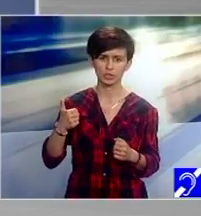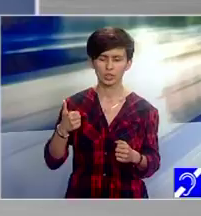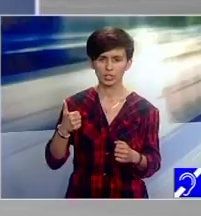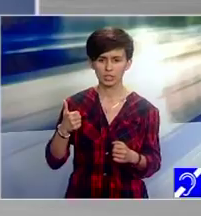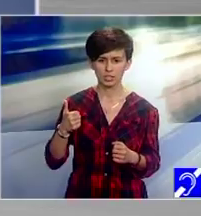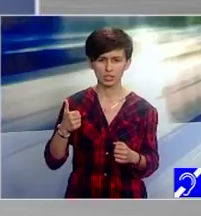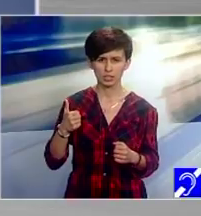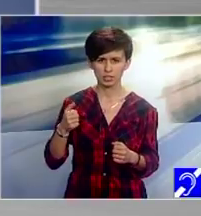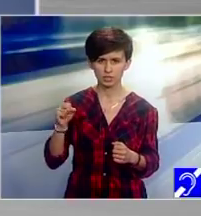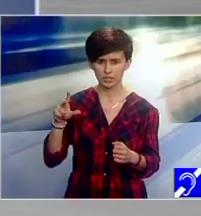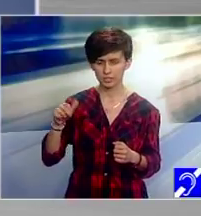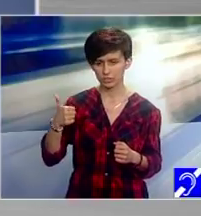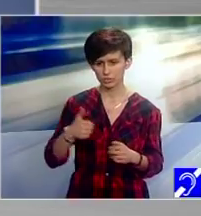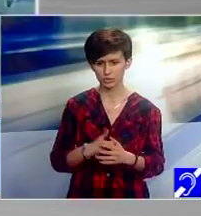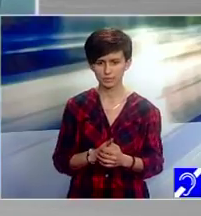31.